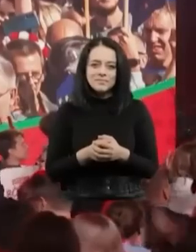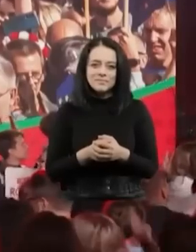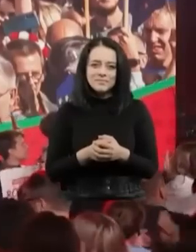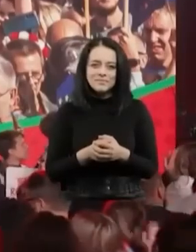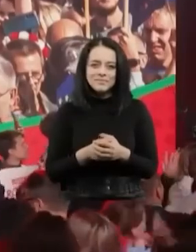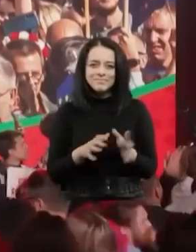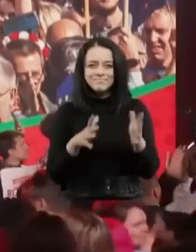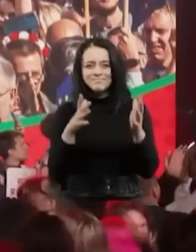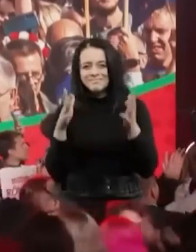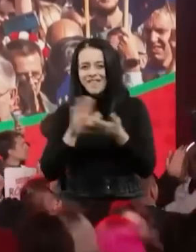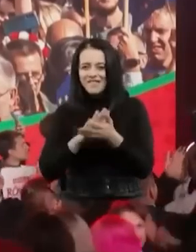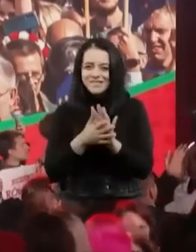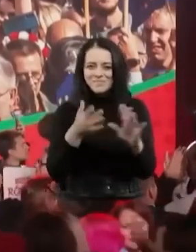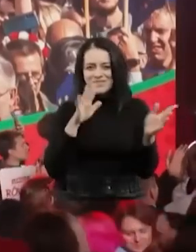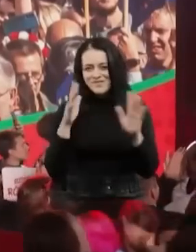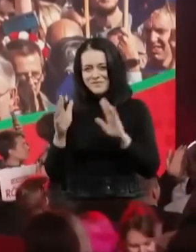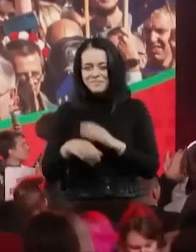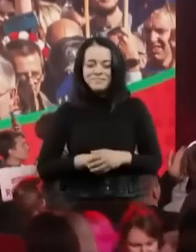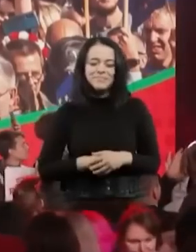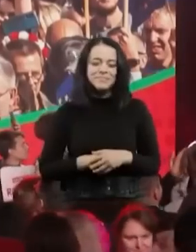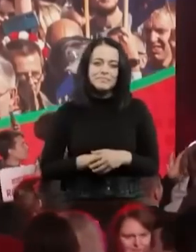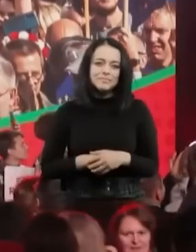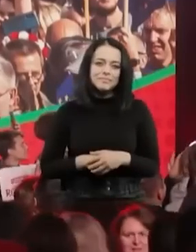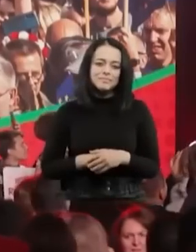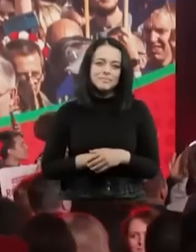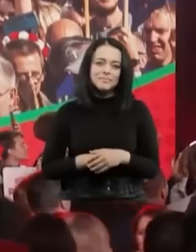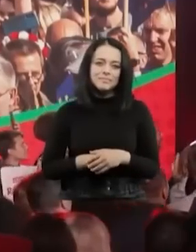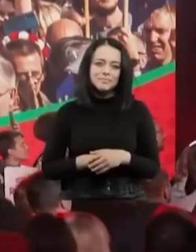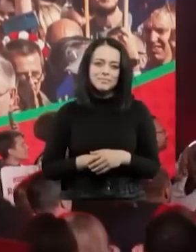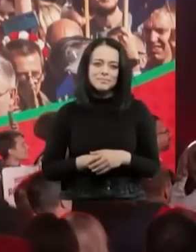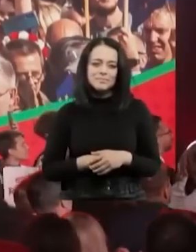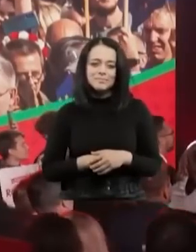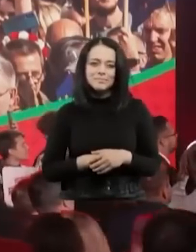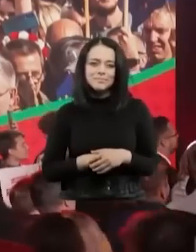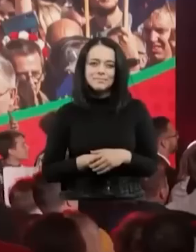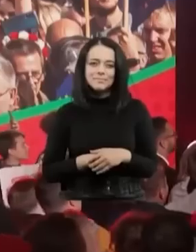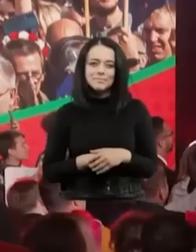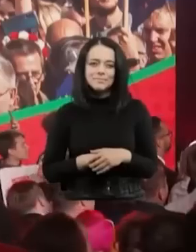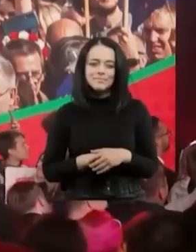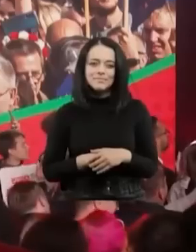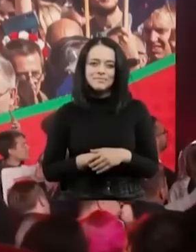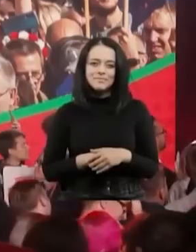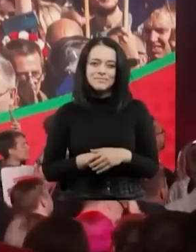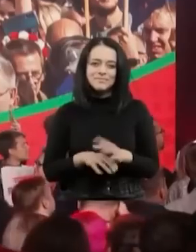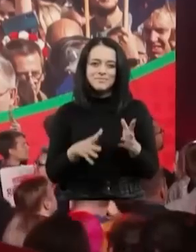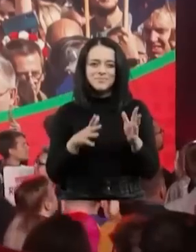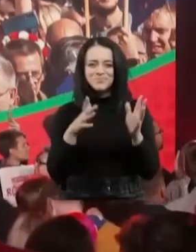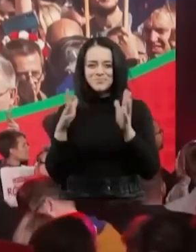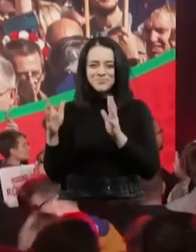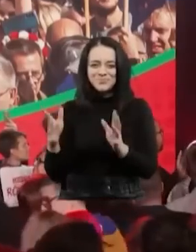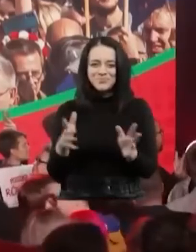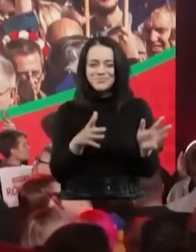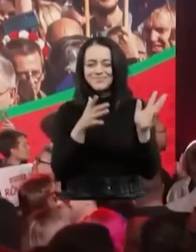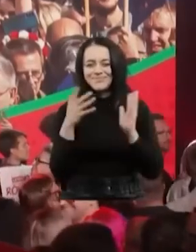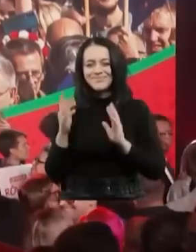będzie ich potrzebował do tej umowy, znaczy do tej koalicji. Natomiast jeżeli tak, to pozostaje pytanie, czy w ogóle to